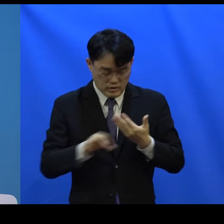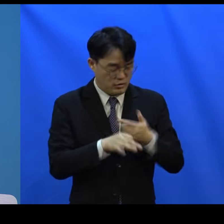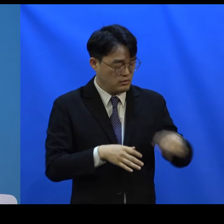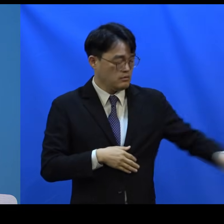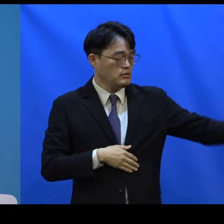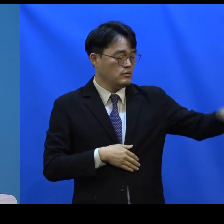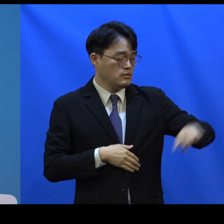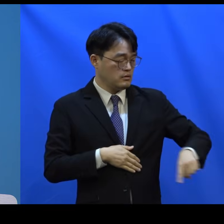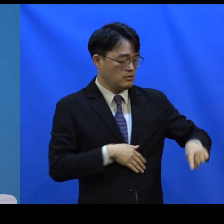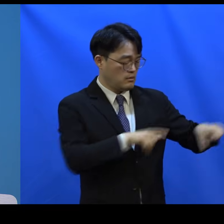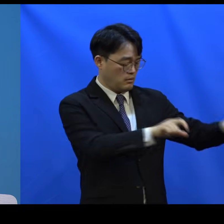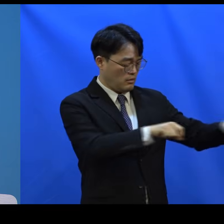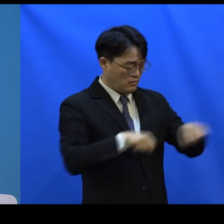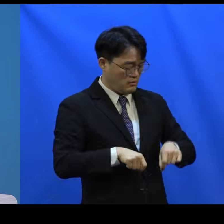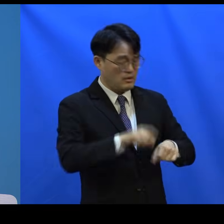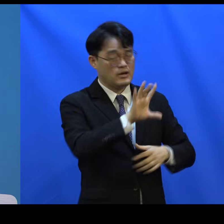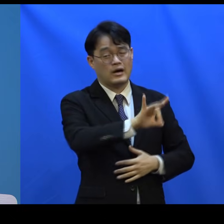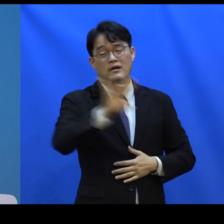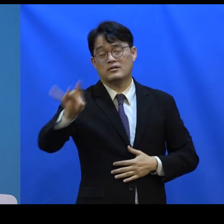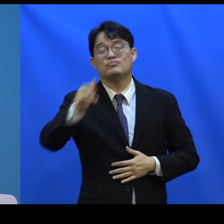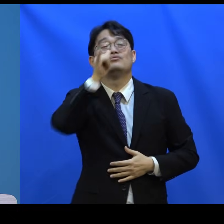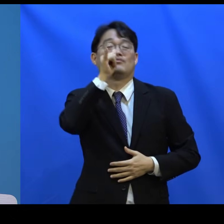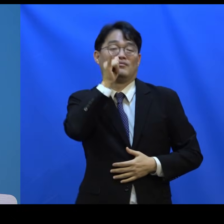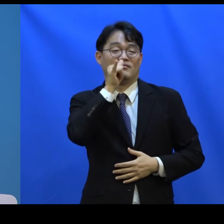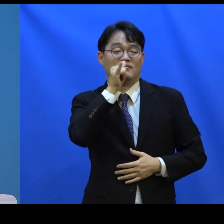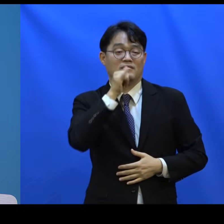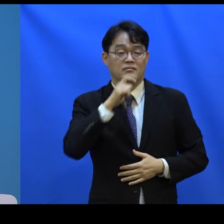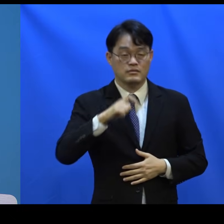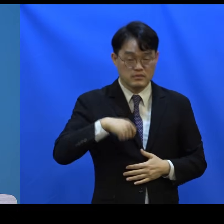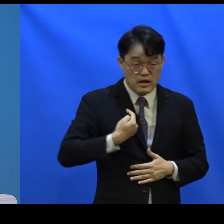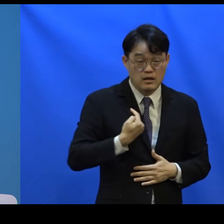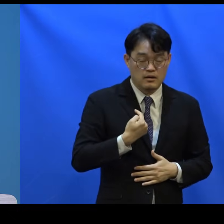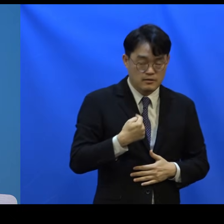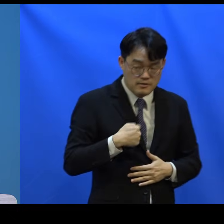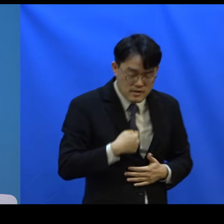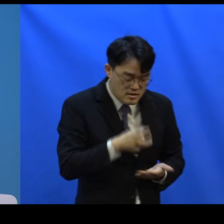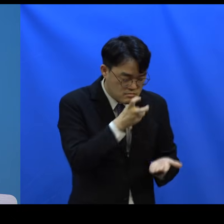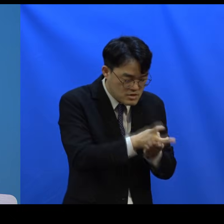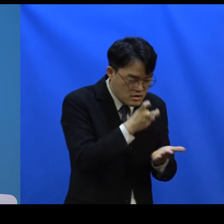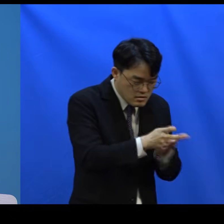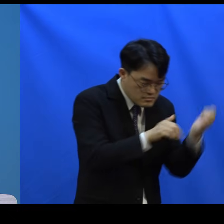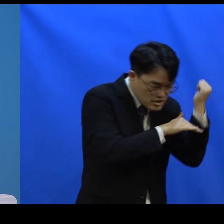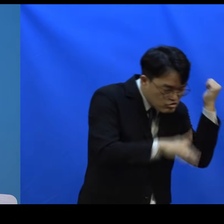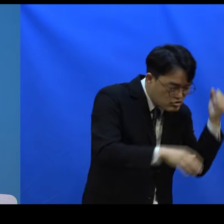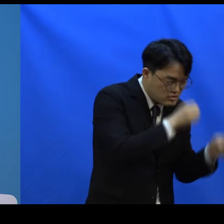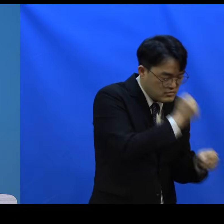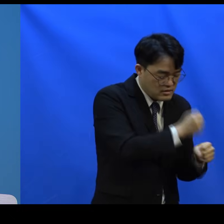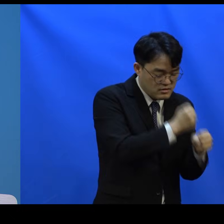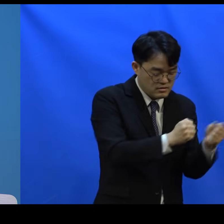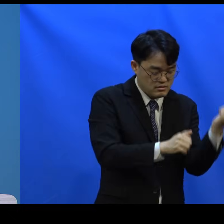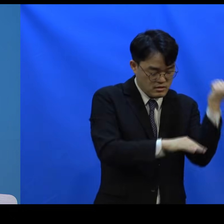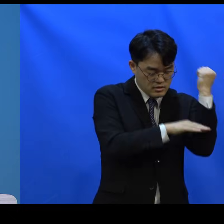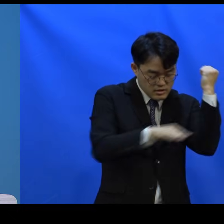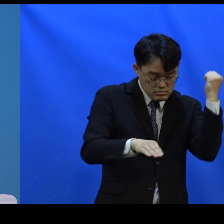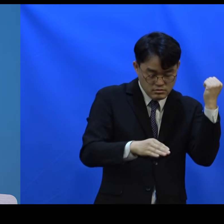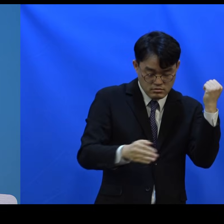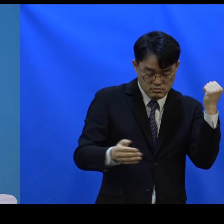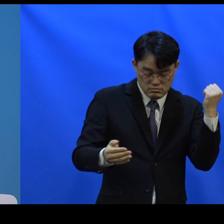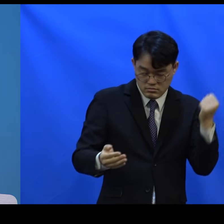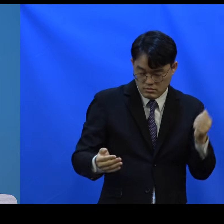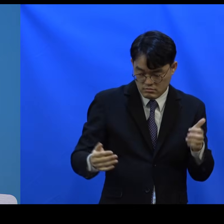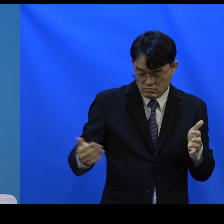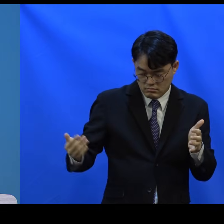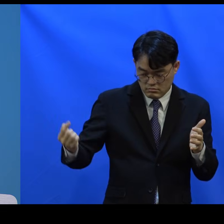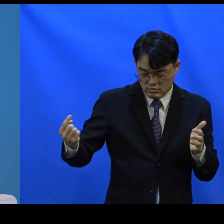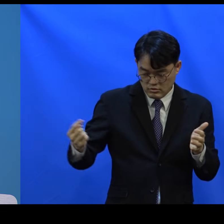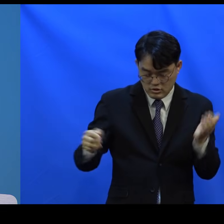정죄하고 죽이고 살리고 그러면서 싸우고 분열하고. 여러분, 우리의 신앙을 점검해 봐야 돼요. 신앙생활 오래